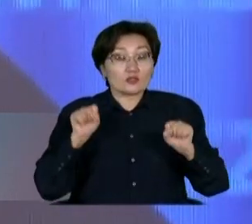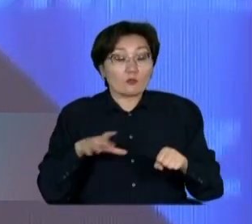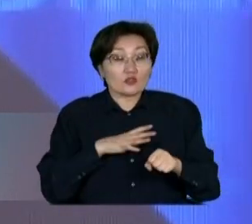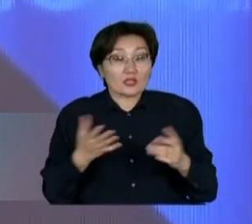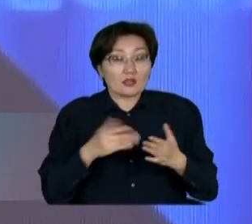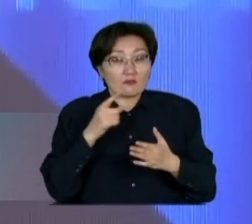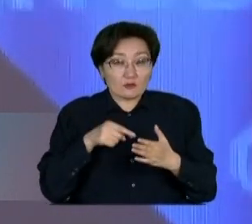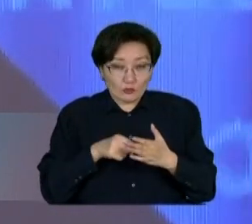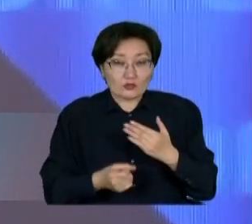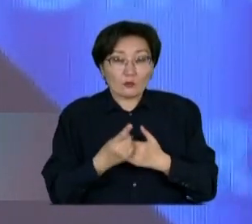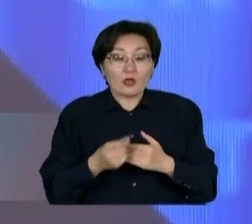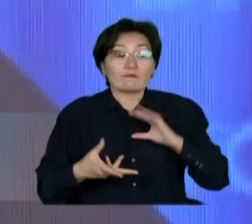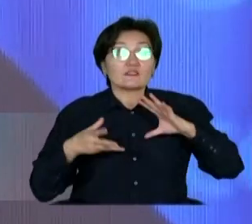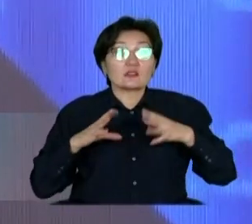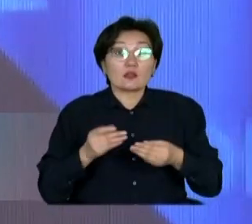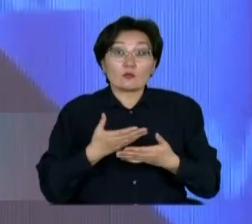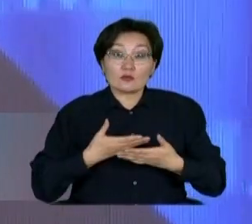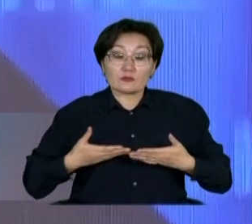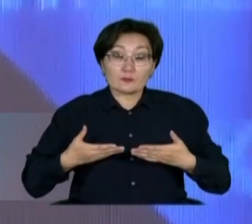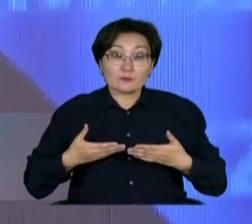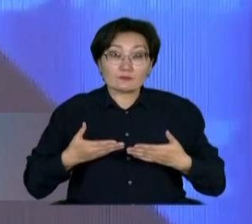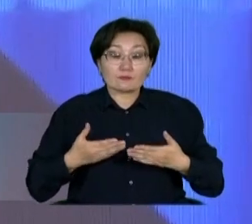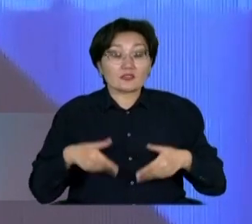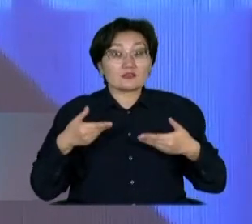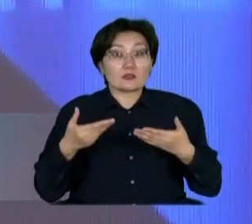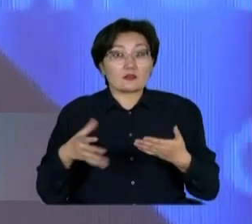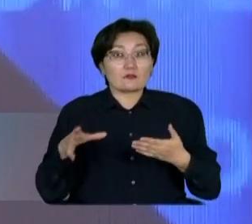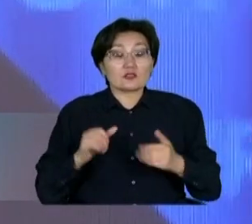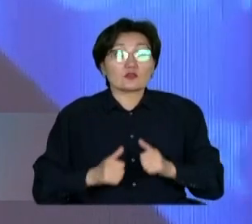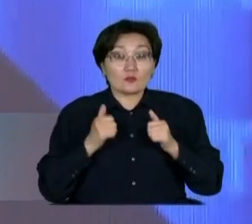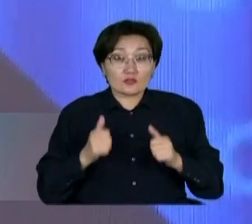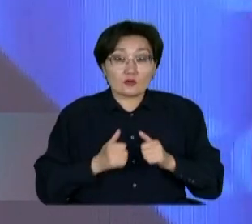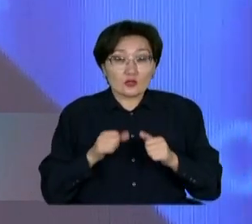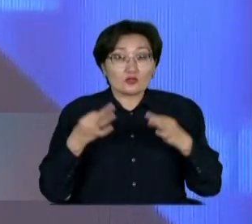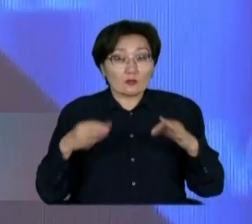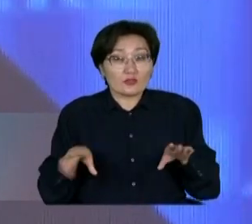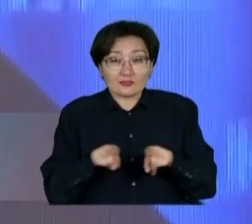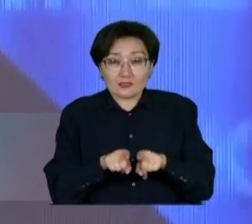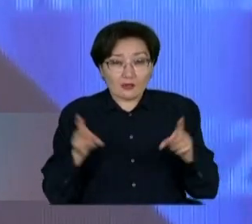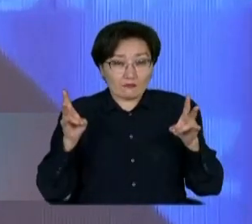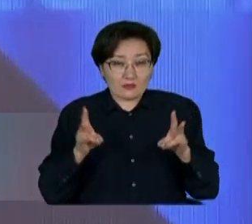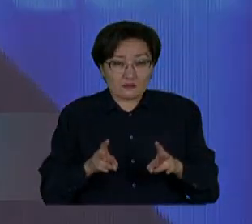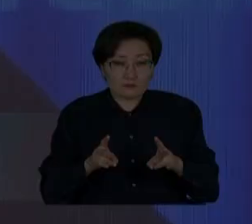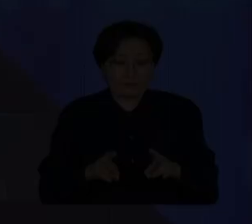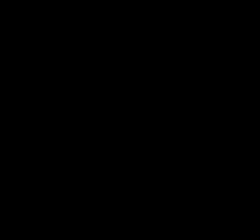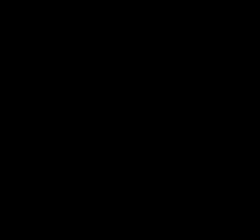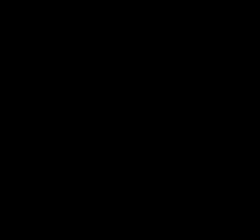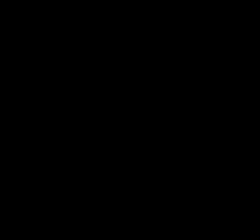какие-то вопросы, но в целом мы прилагаем все усилия, чтобы не допустить таких сбоев.